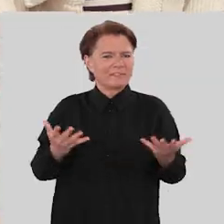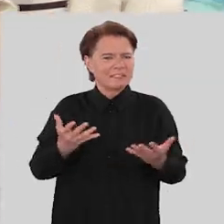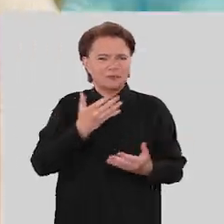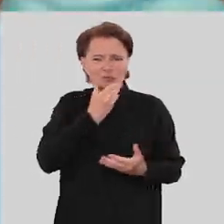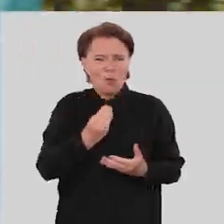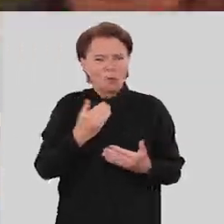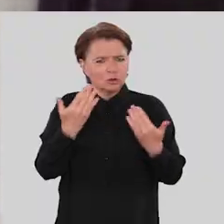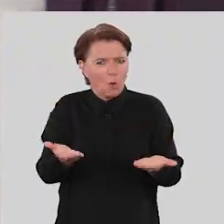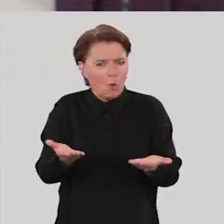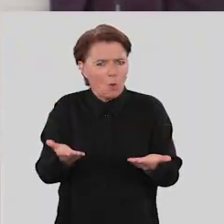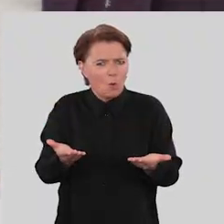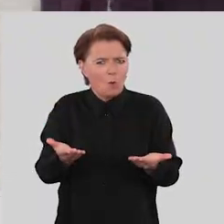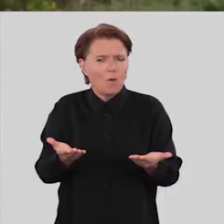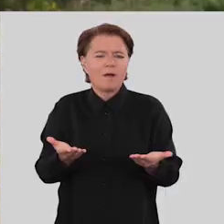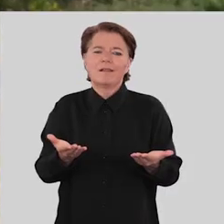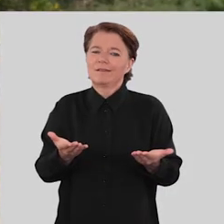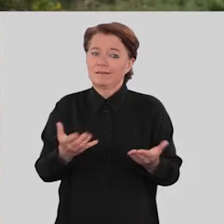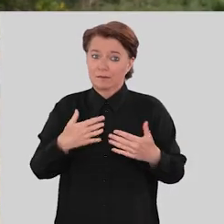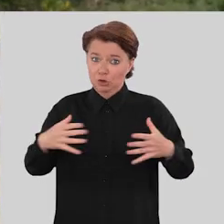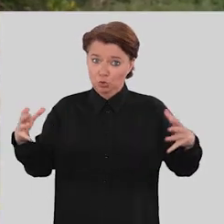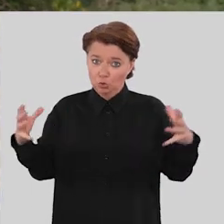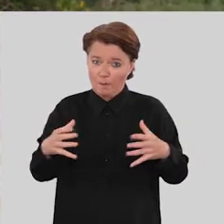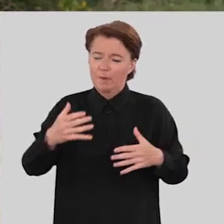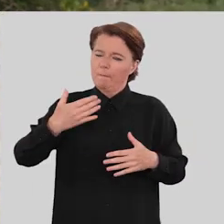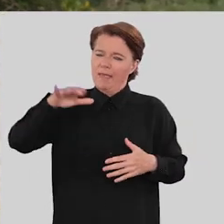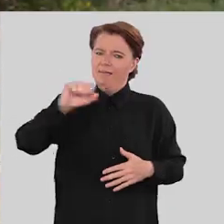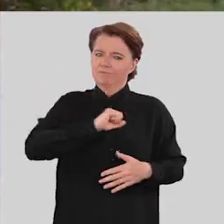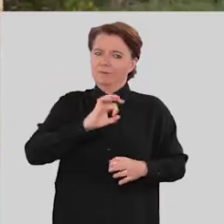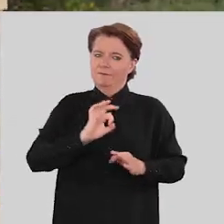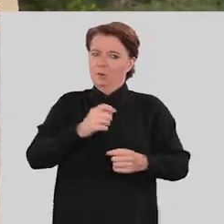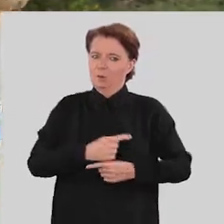Und das Schönste daran? Mit mehr Gemeinsinn gewinnen alle.